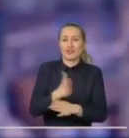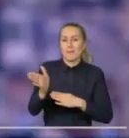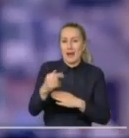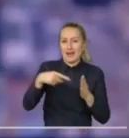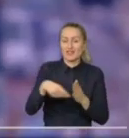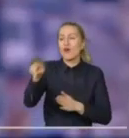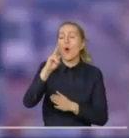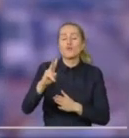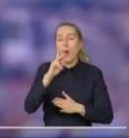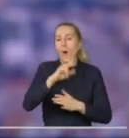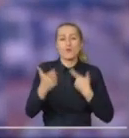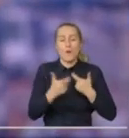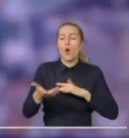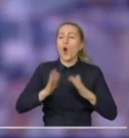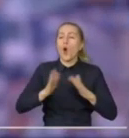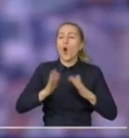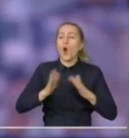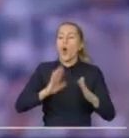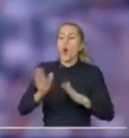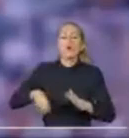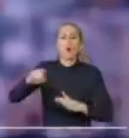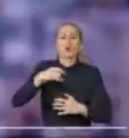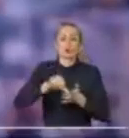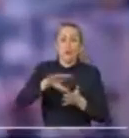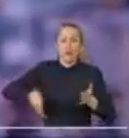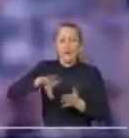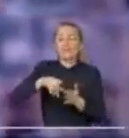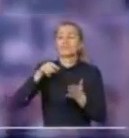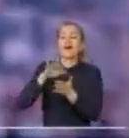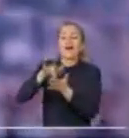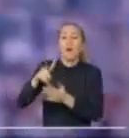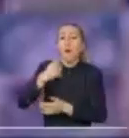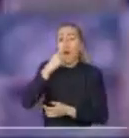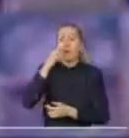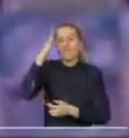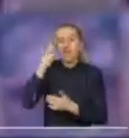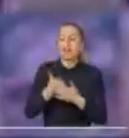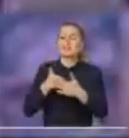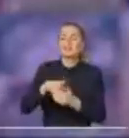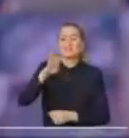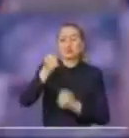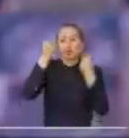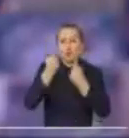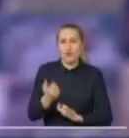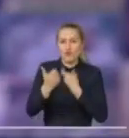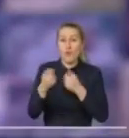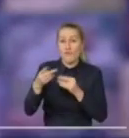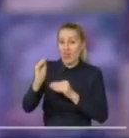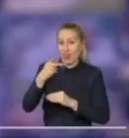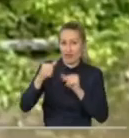Dyrekcja Ochrony Środowiska w Olsztynie tegoroczny limit na Warmii i Mazurach ustaliła na 400 ton. To więcej niż rok